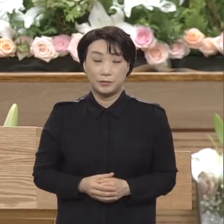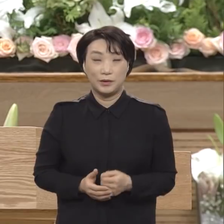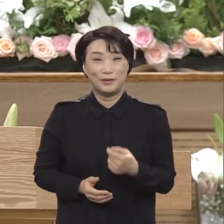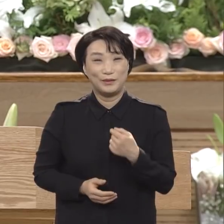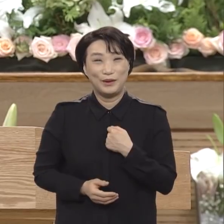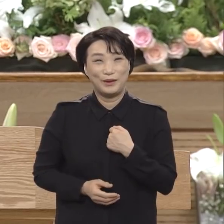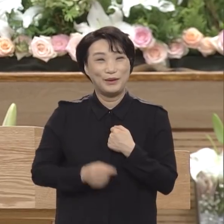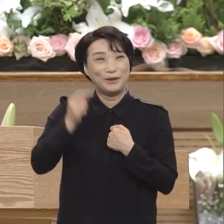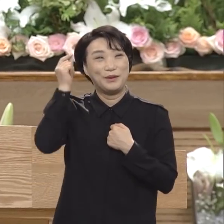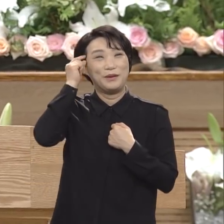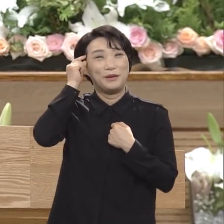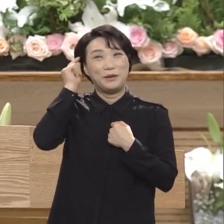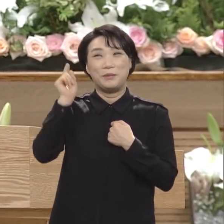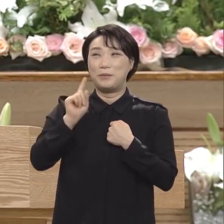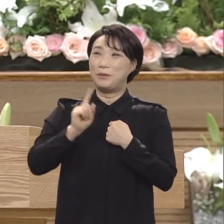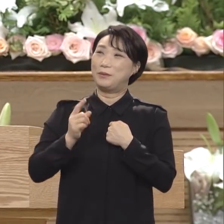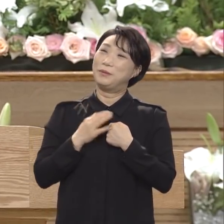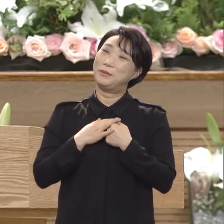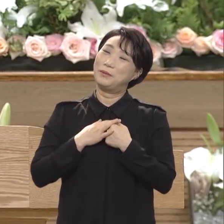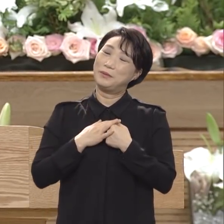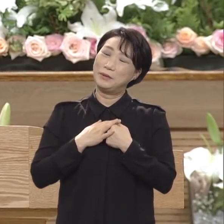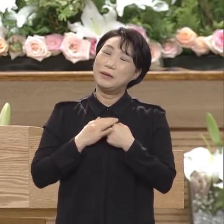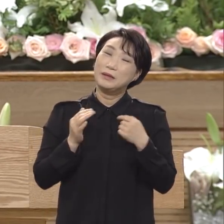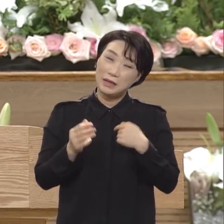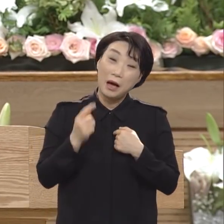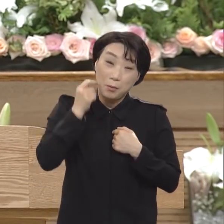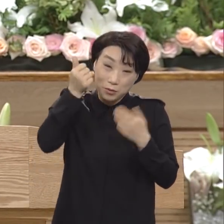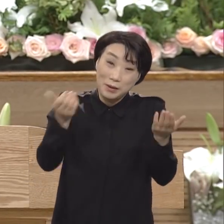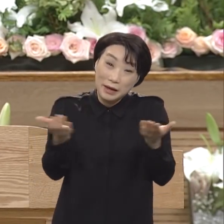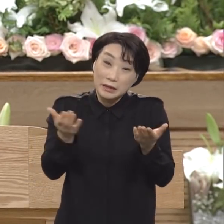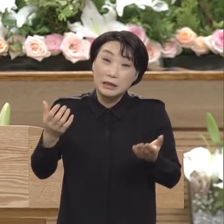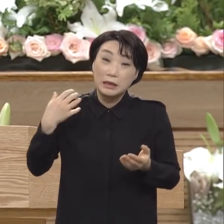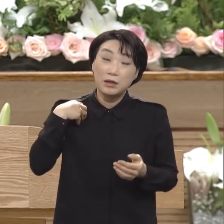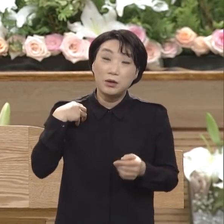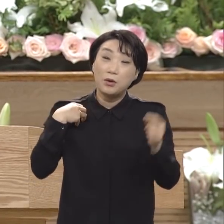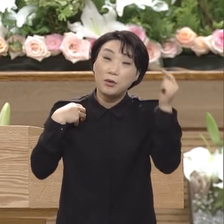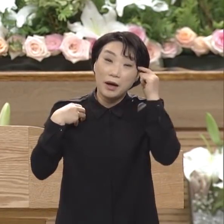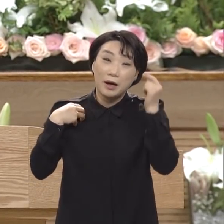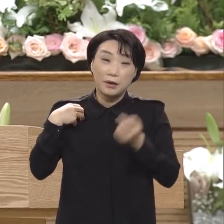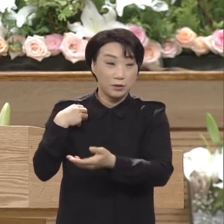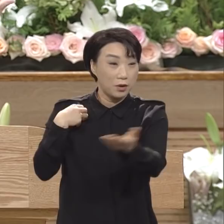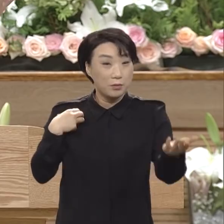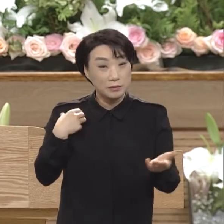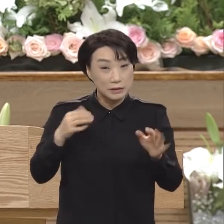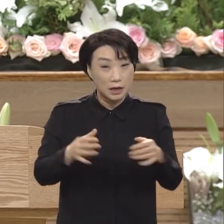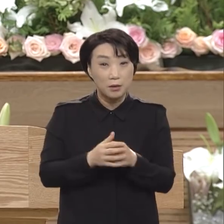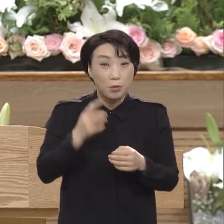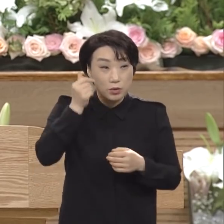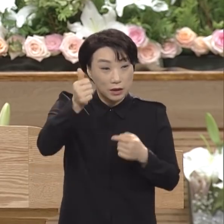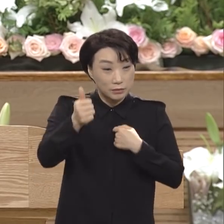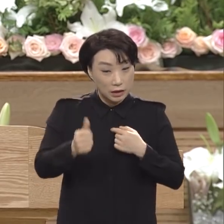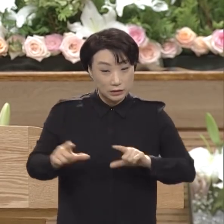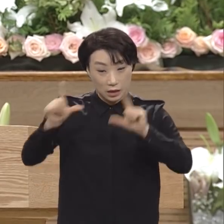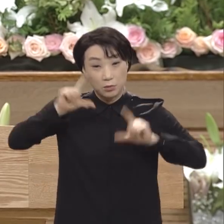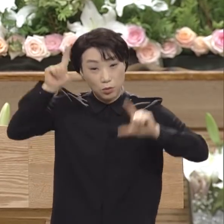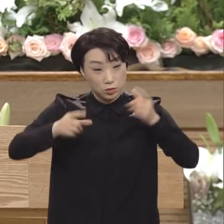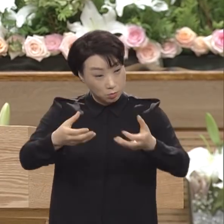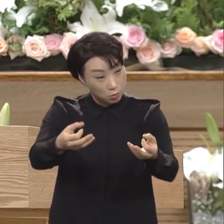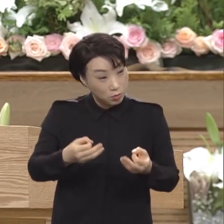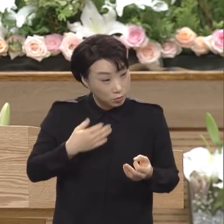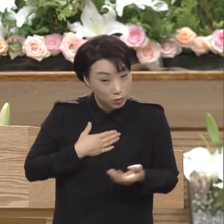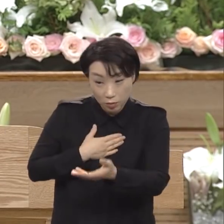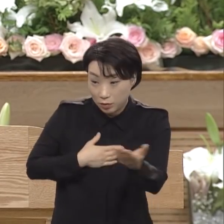저는 그래요. 제가 목회자가 된 것도 여러분이 담임 목사가 사는 모습을